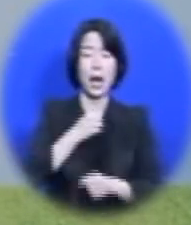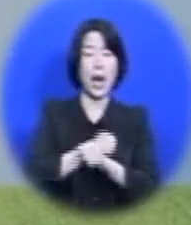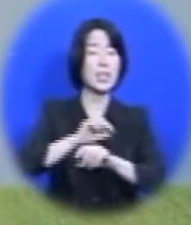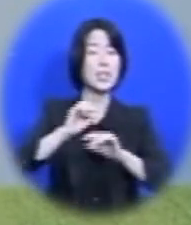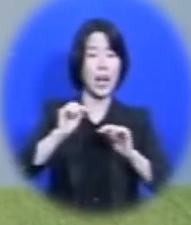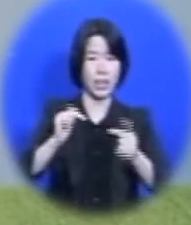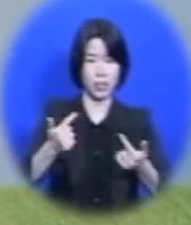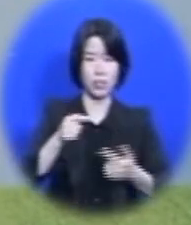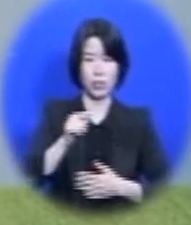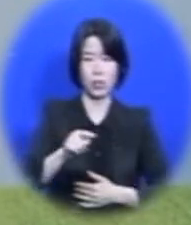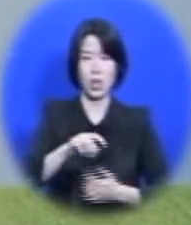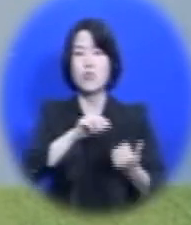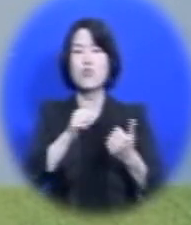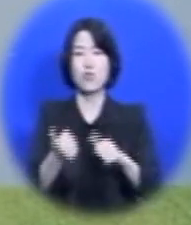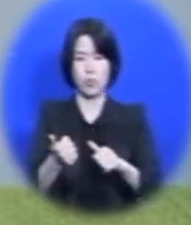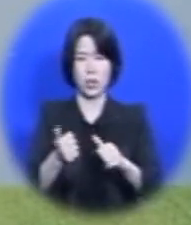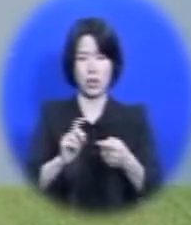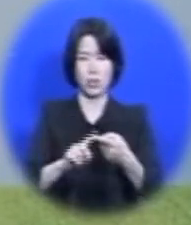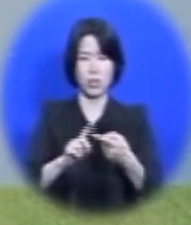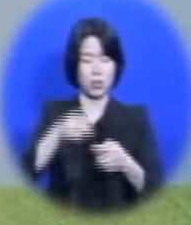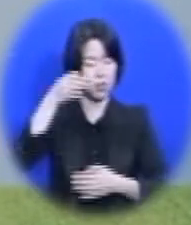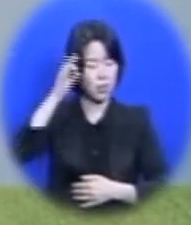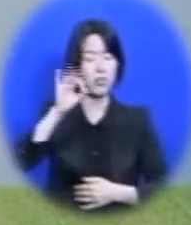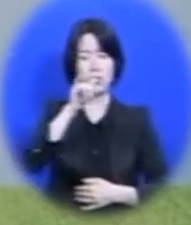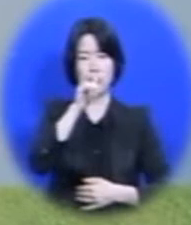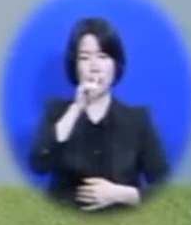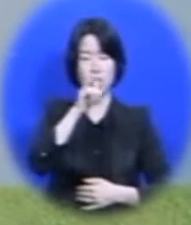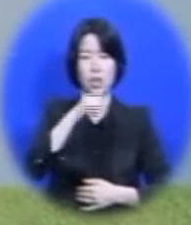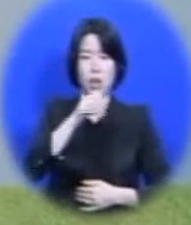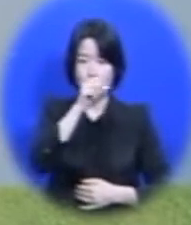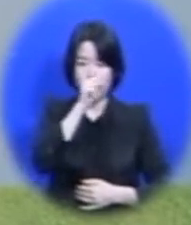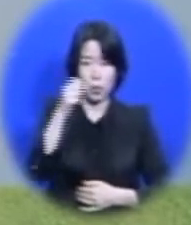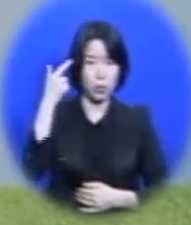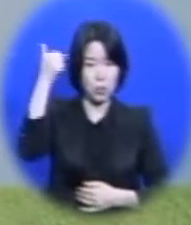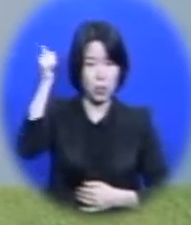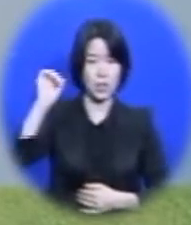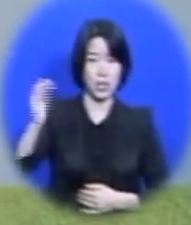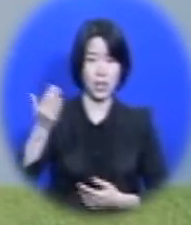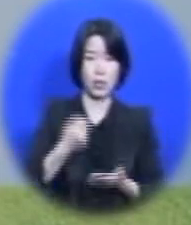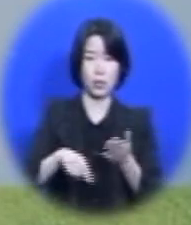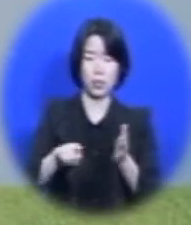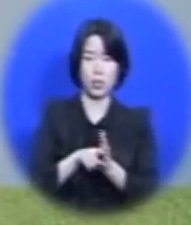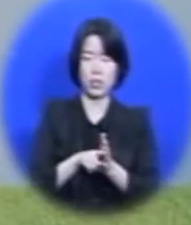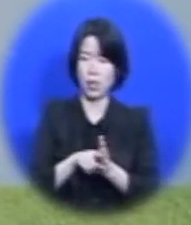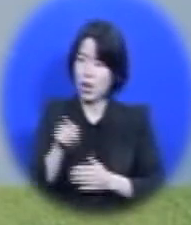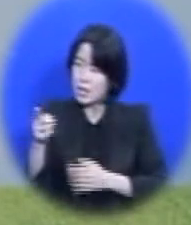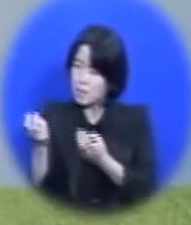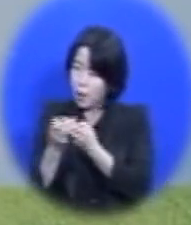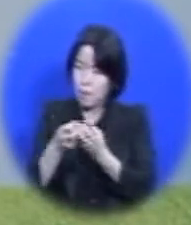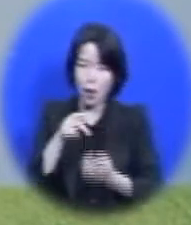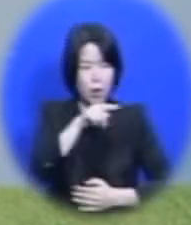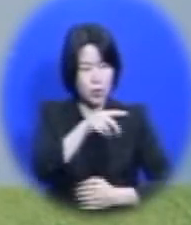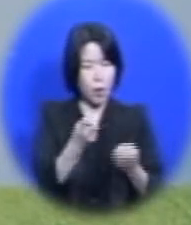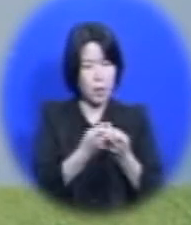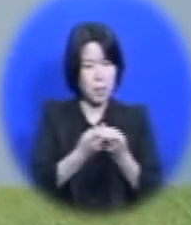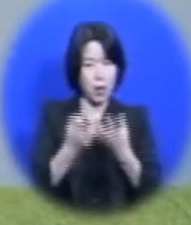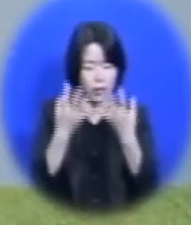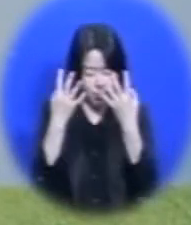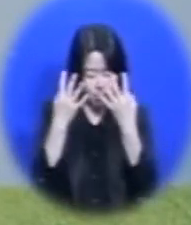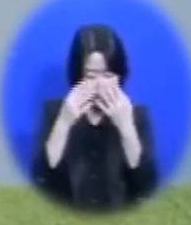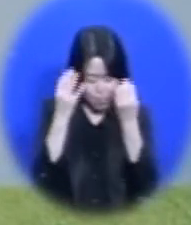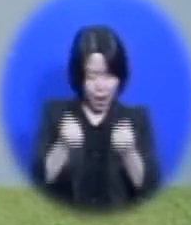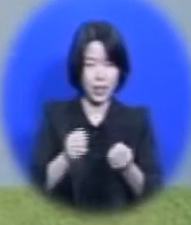죽는 것이었다는 걸 깨달았기 때문에 제가 좋은 목사가 되기 위해서 이런 방법 저런 방법을 다